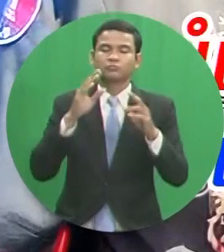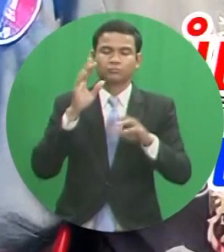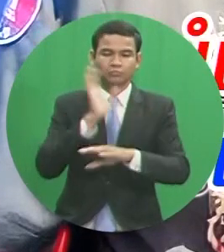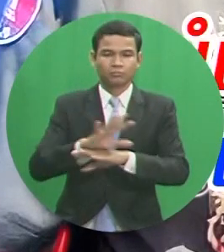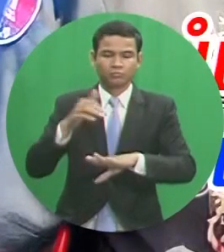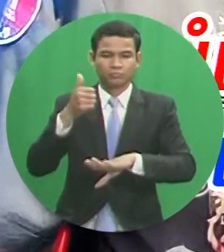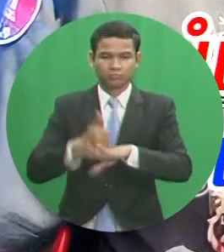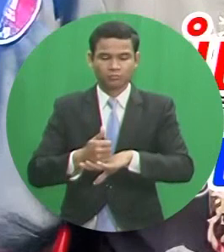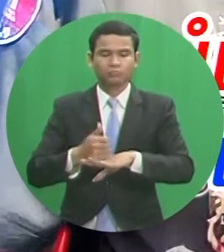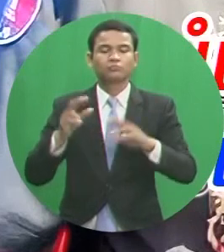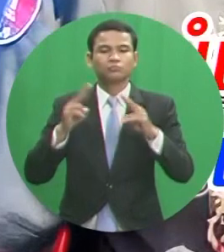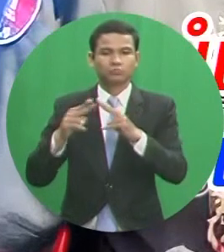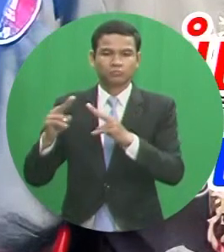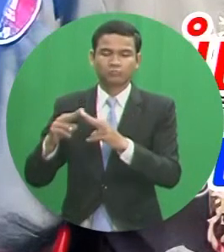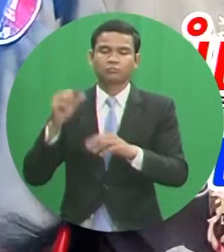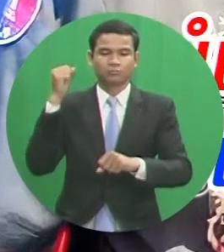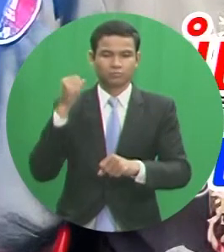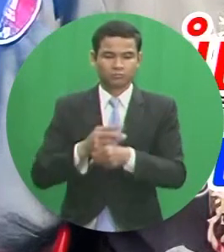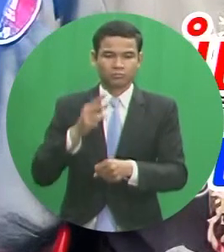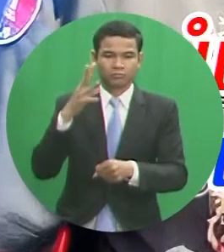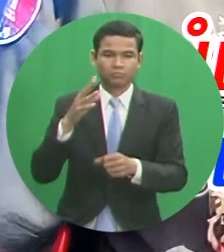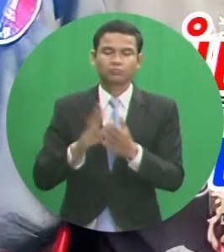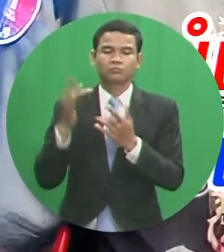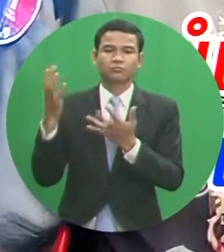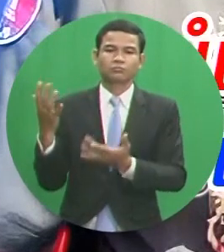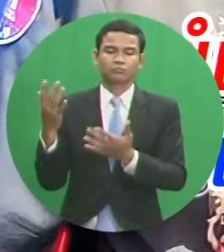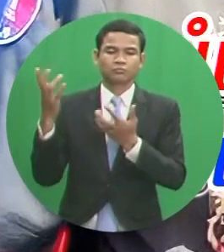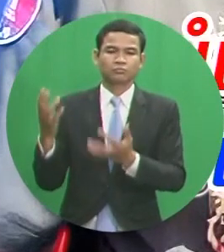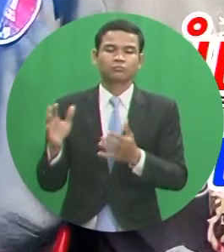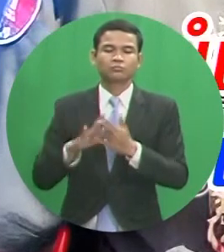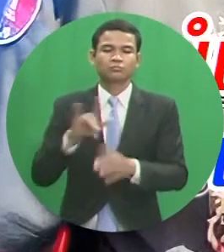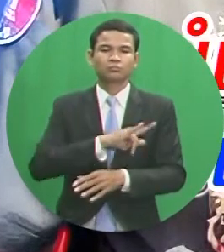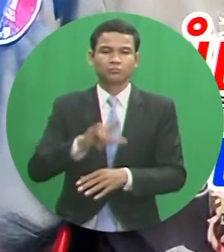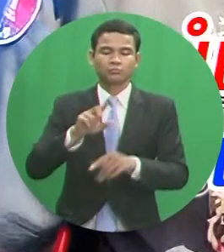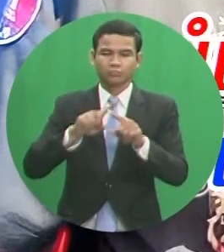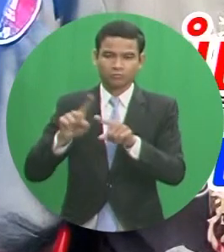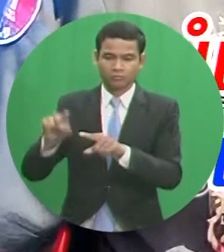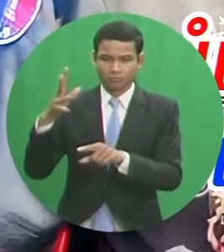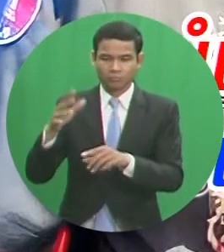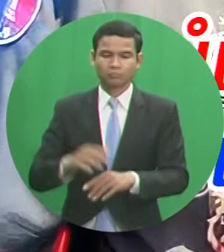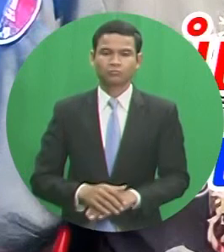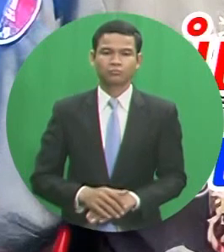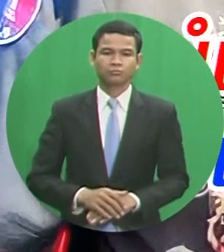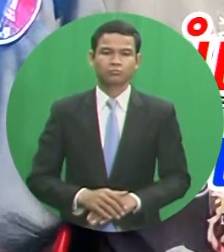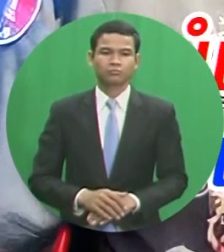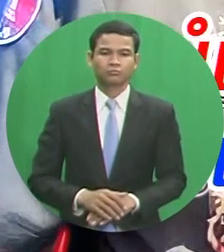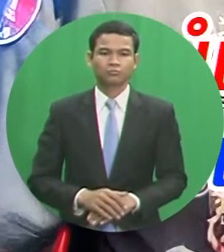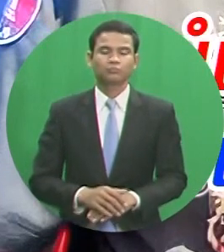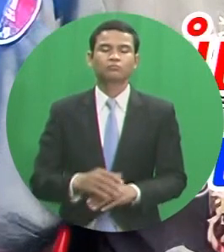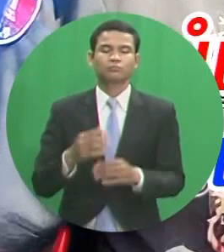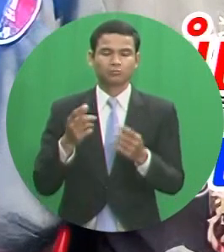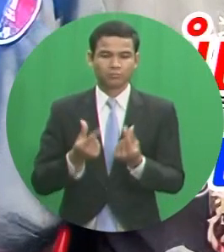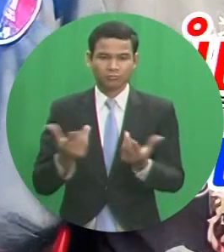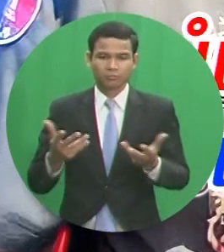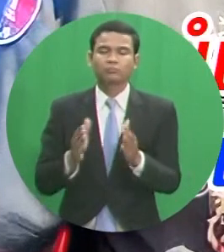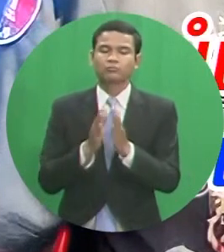ยได้เหมือนจำบัดรงจำในบทบัญชีนาบสิงโนเตโดยใช้ช่องสม